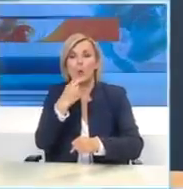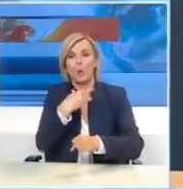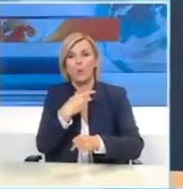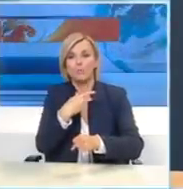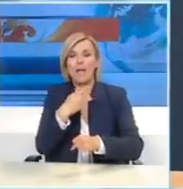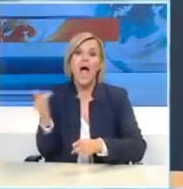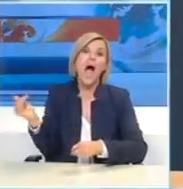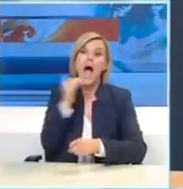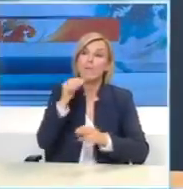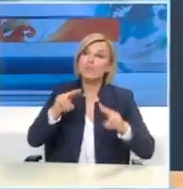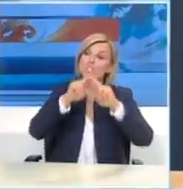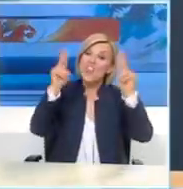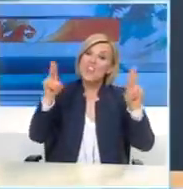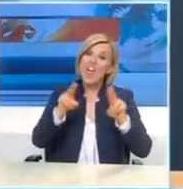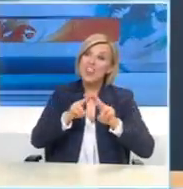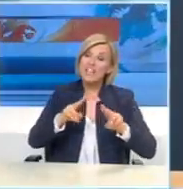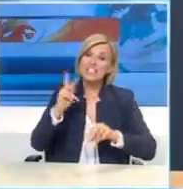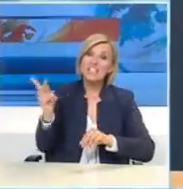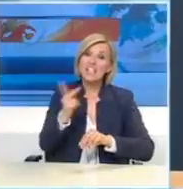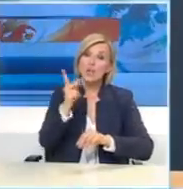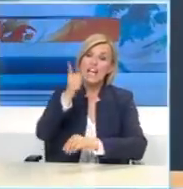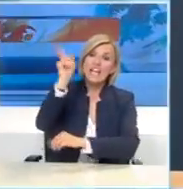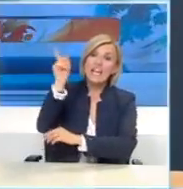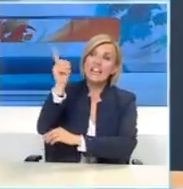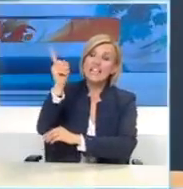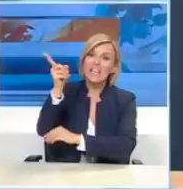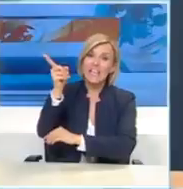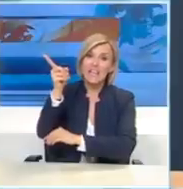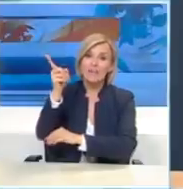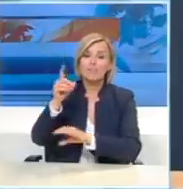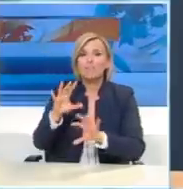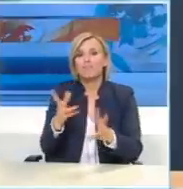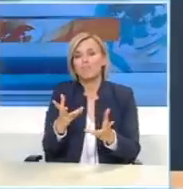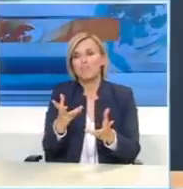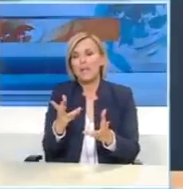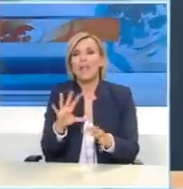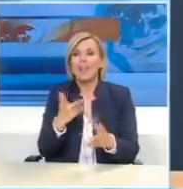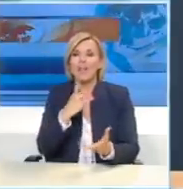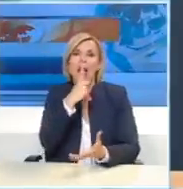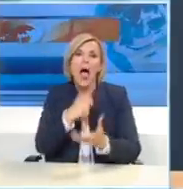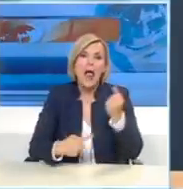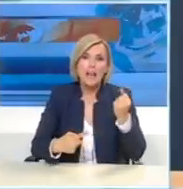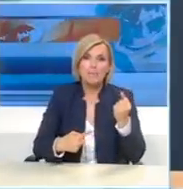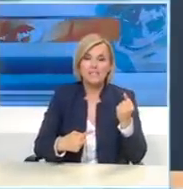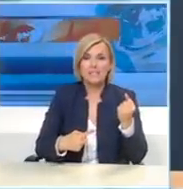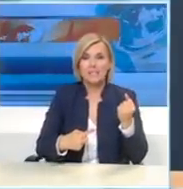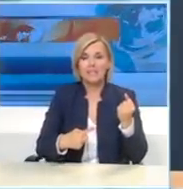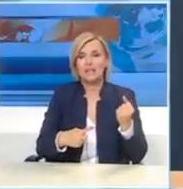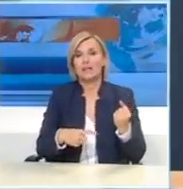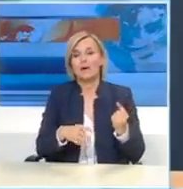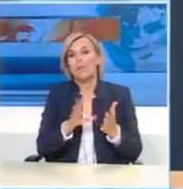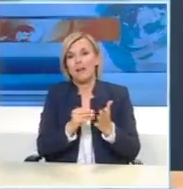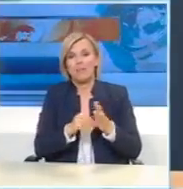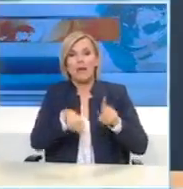κριτικάρεται από τη διεθνή κοινότητα η έλλειψη του control arm, δηλαδή ενός γκρουπ ασθενών που δεν θα πάρει